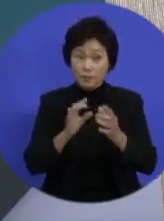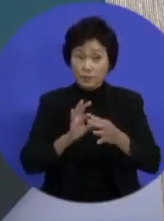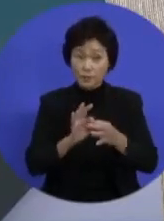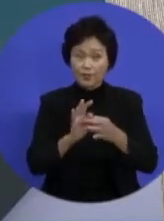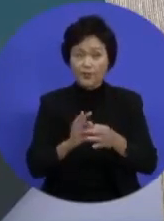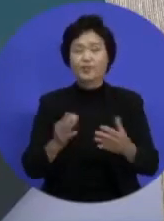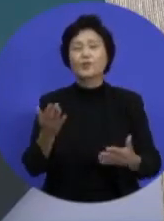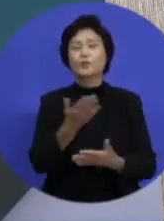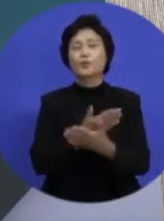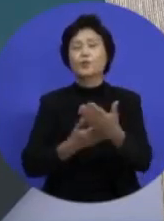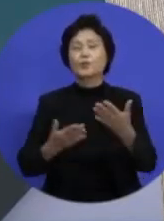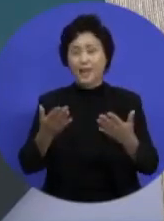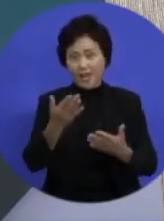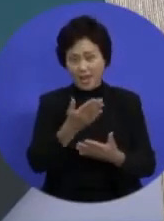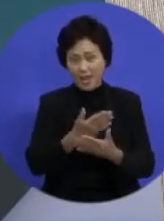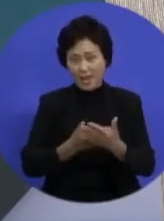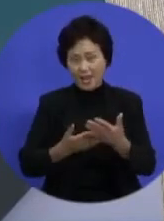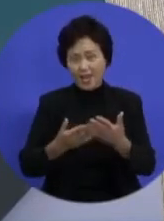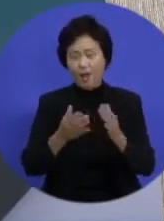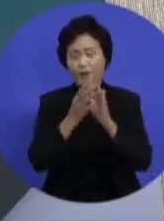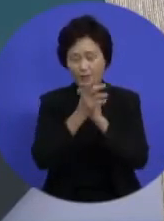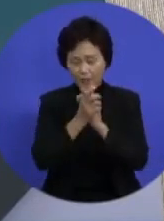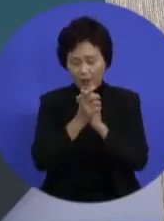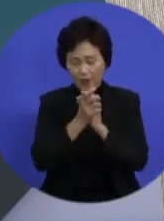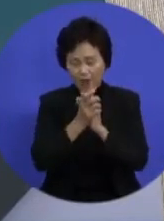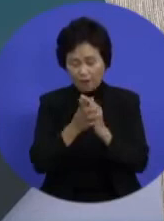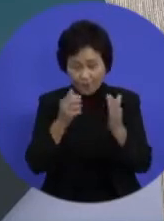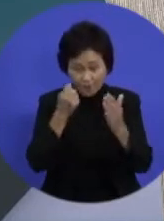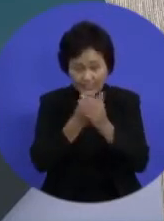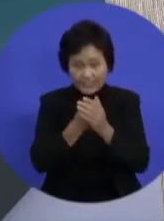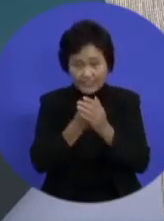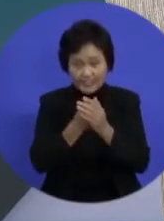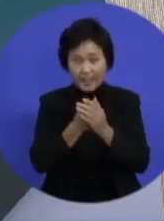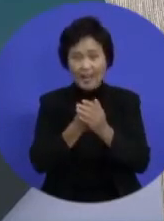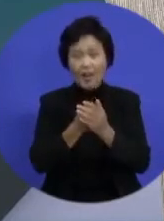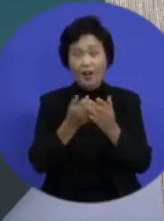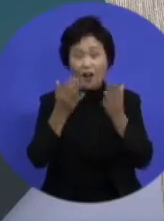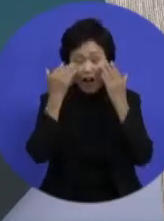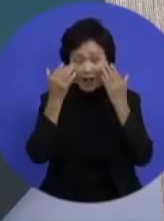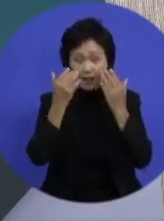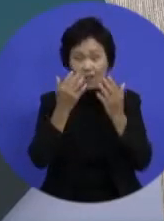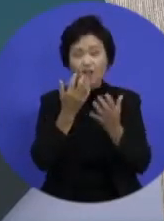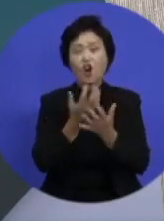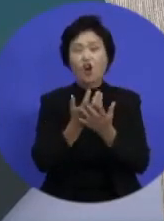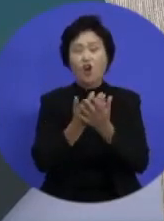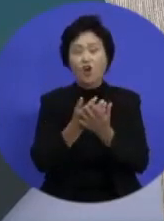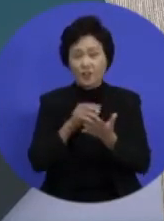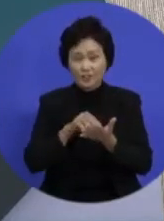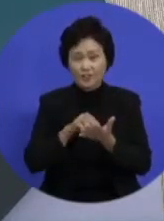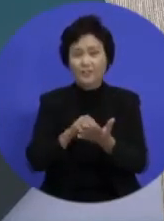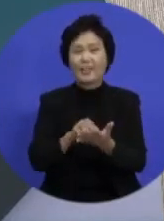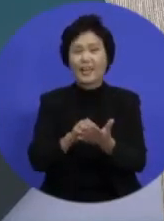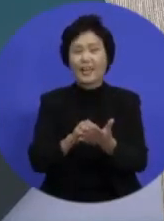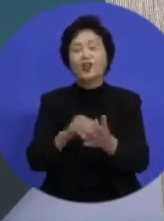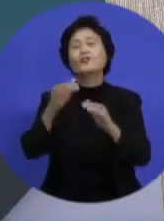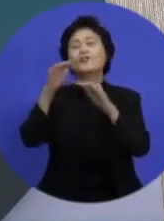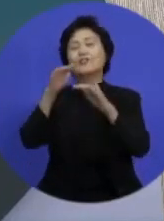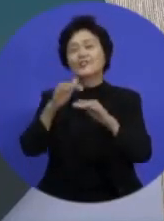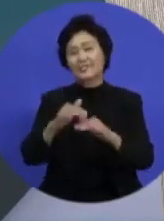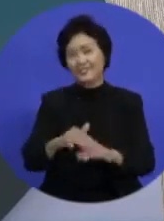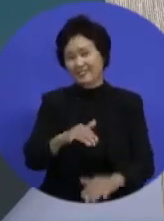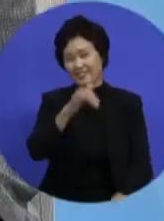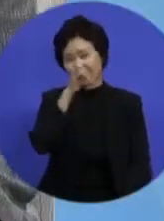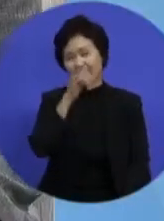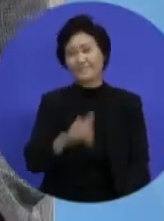다 교제하고 그리고 또 기도하고 또 네. 결정하고 또 원서를 내고 이런 네. 아주 절차를 밟습니다. 근데